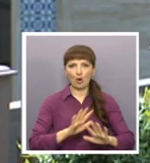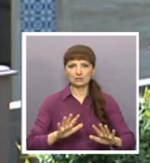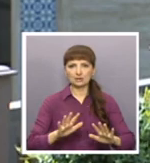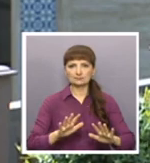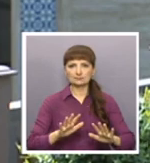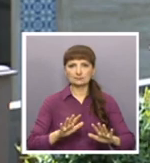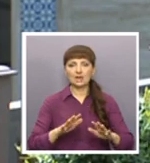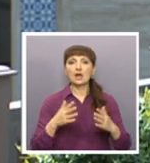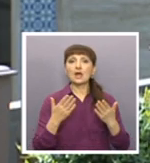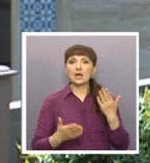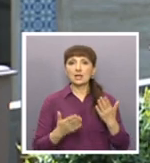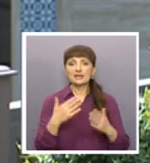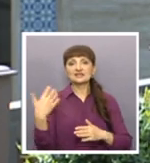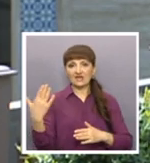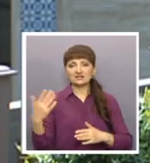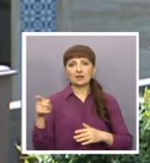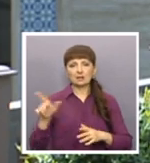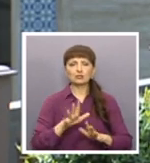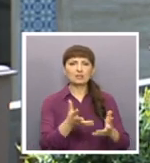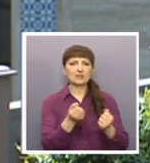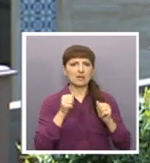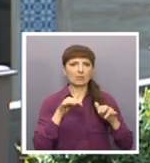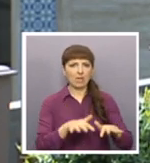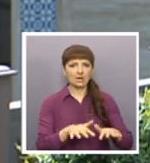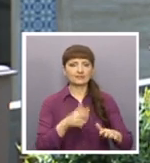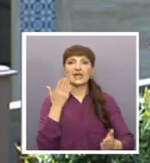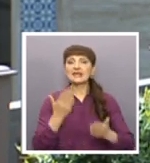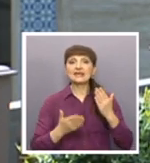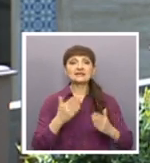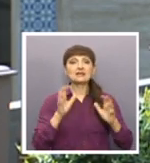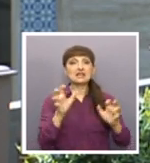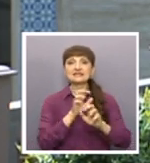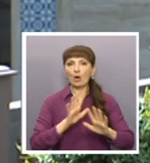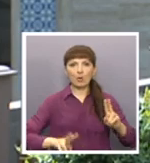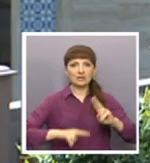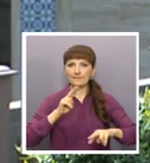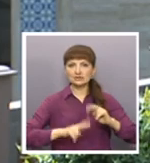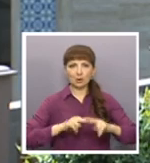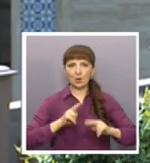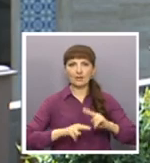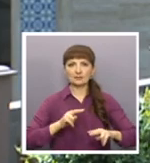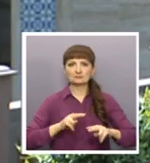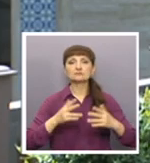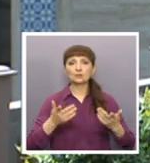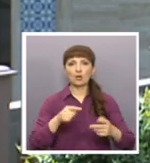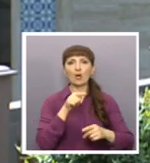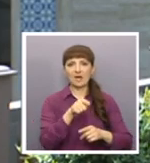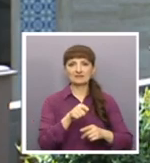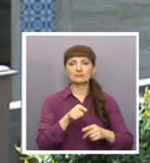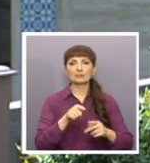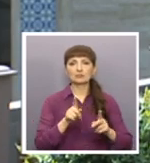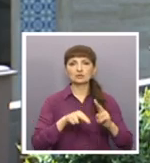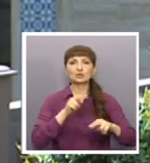они со своей стороны будут принимать меры. А если вообще незаконно этот объект построен, то он